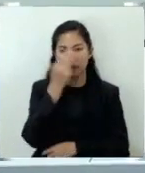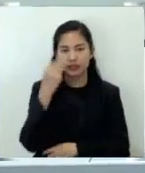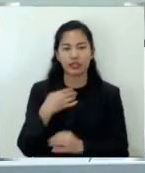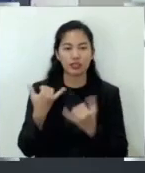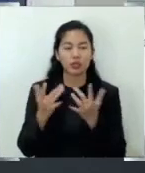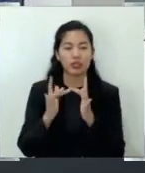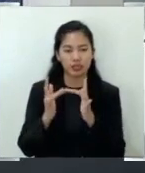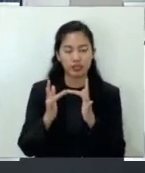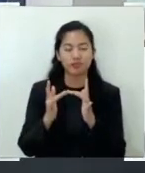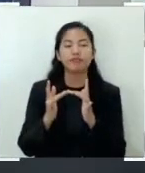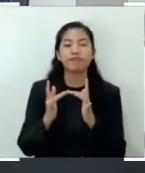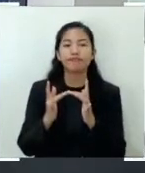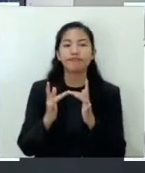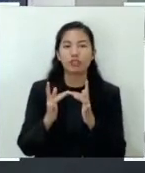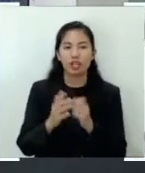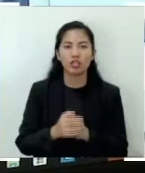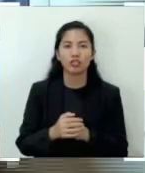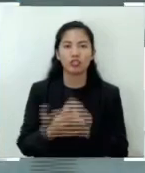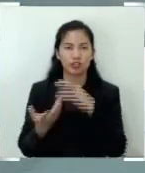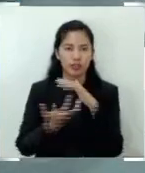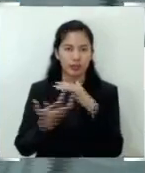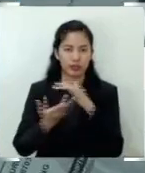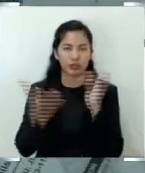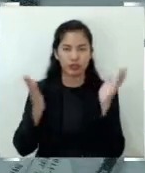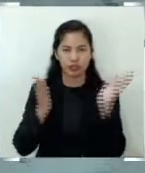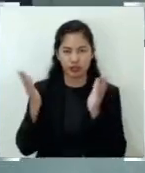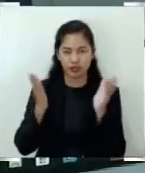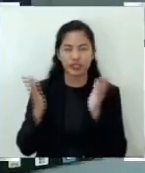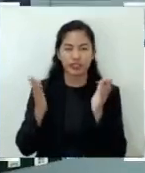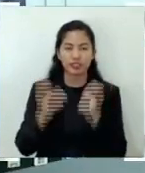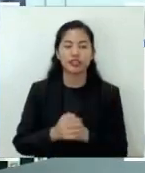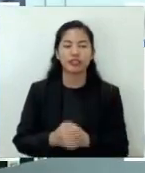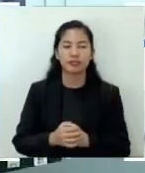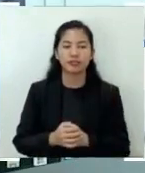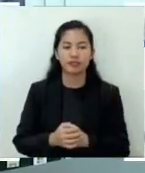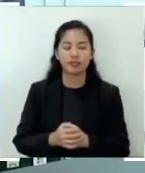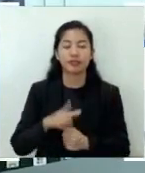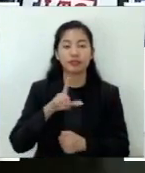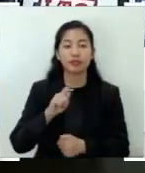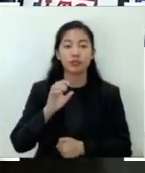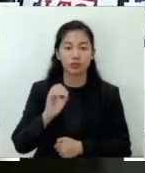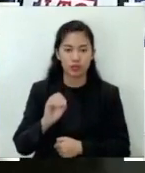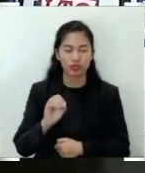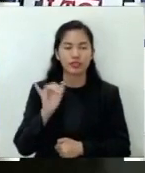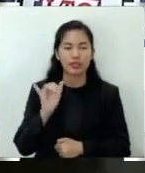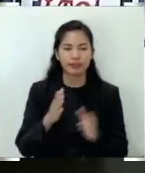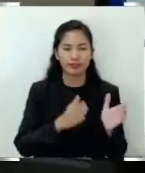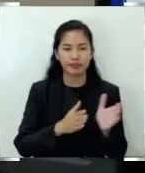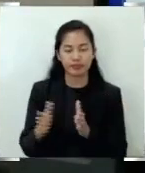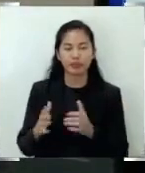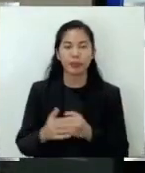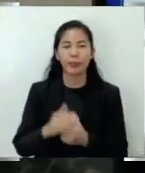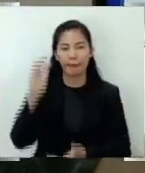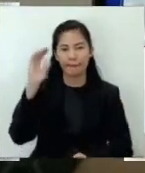portal matapos sumailalim sa emergency maintenance. Ama ito ay paraan ng LTO para mabawasan na aasikasuhin ng publiko sa gitna